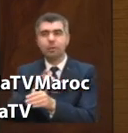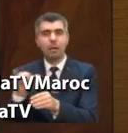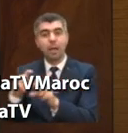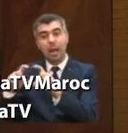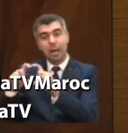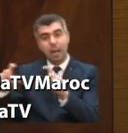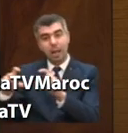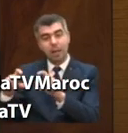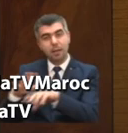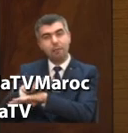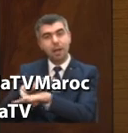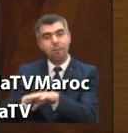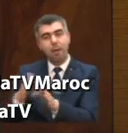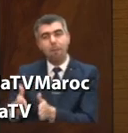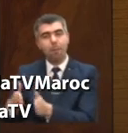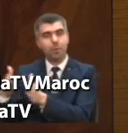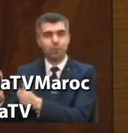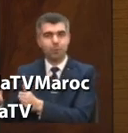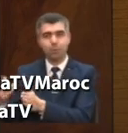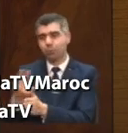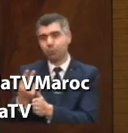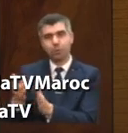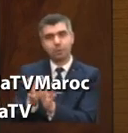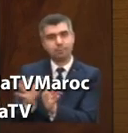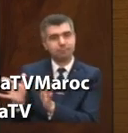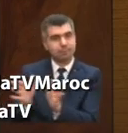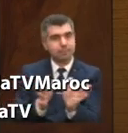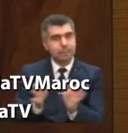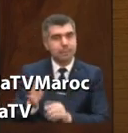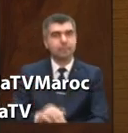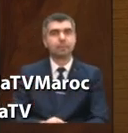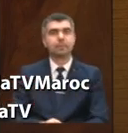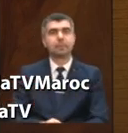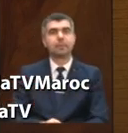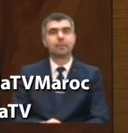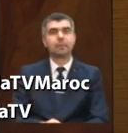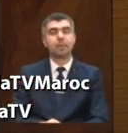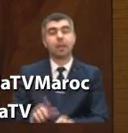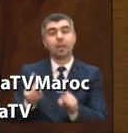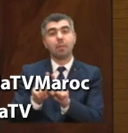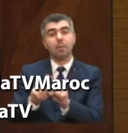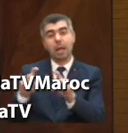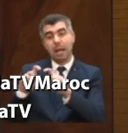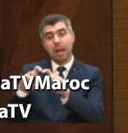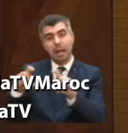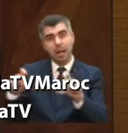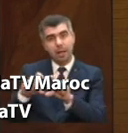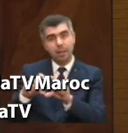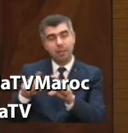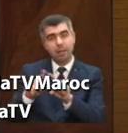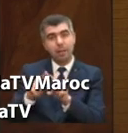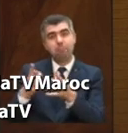راميد؟ ما كاين حتى فرق في هذا الشيء، كاين فرق في القاعده ديال المعطيات اللي عندنا في راميد والسهوله ديال التعامل معها، ماشي بحال شي واحد